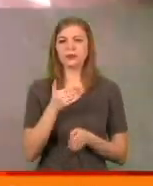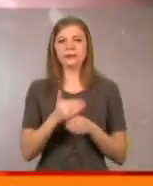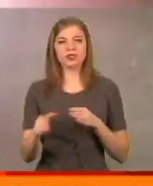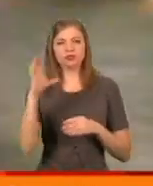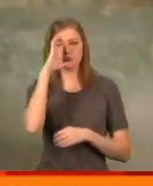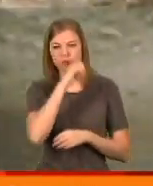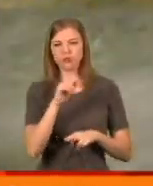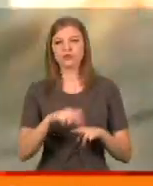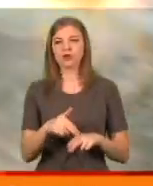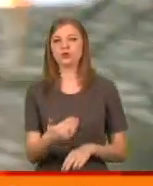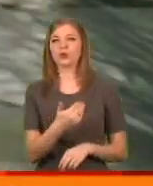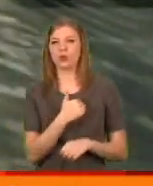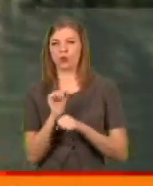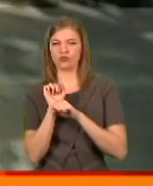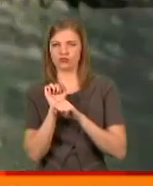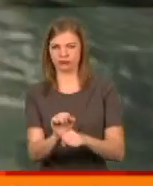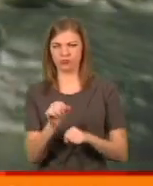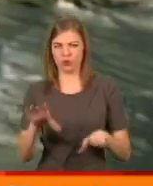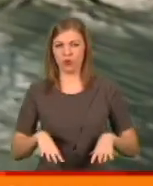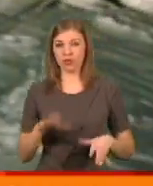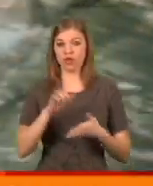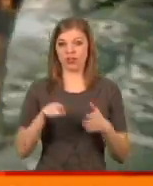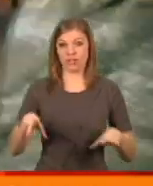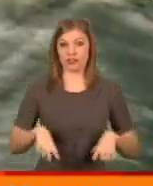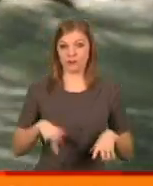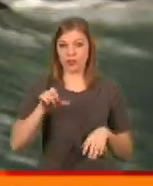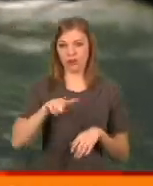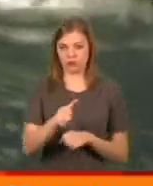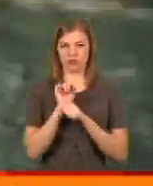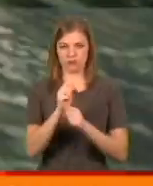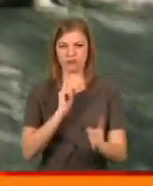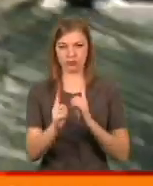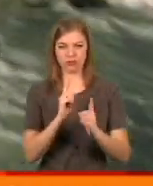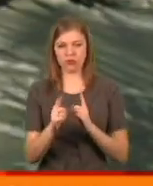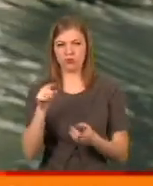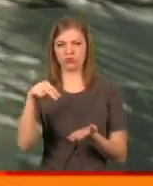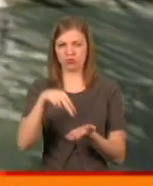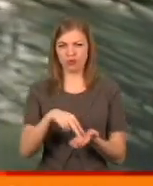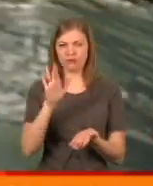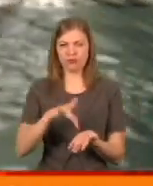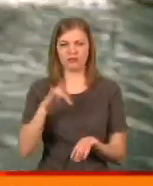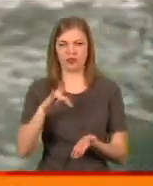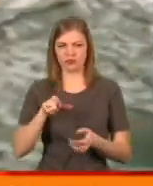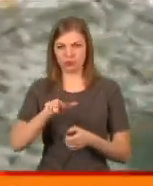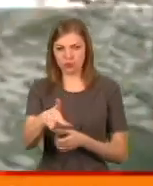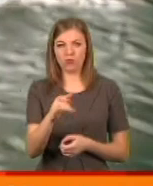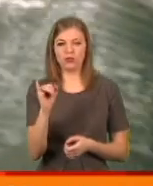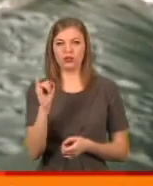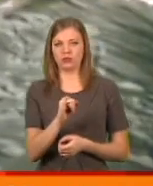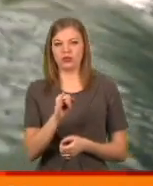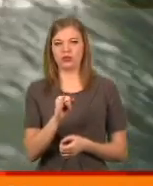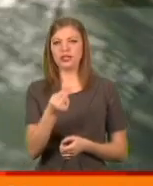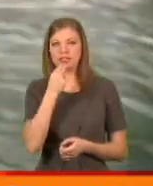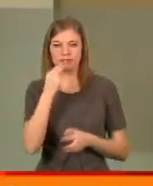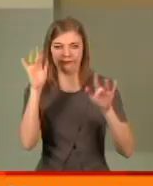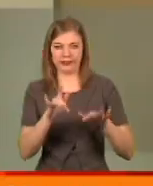ночі патрульні намагаються приборкати коня. Через тварину на дорозі спинився рух. Стояв посередині дороги і їв сніг,